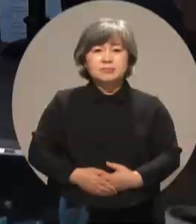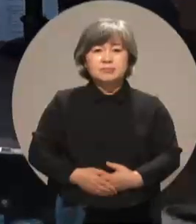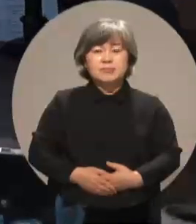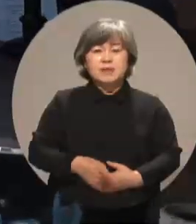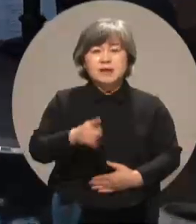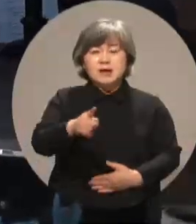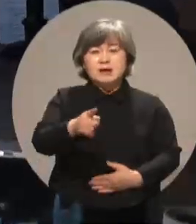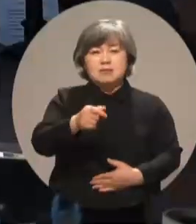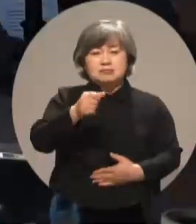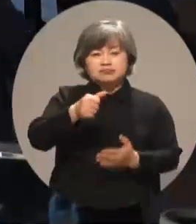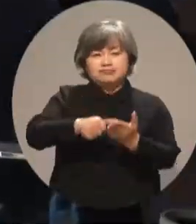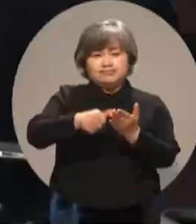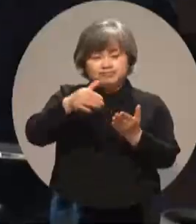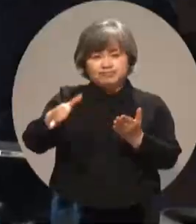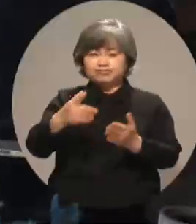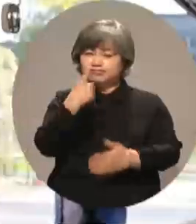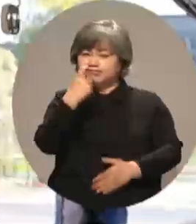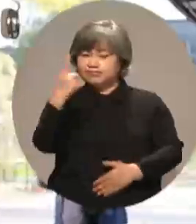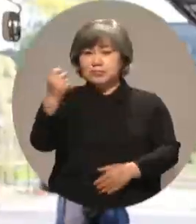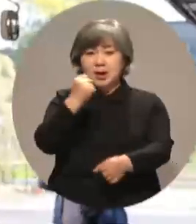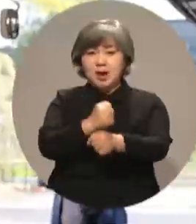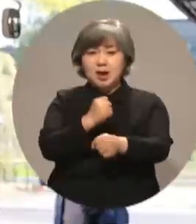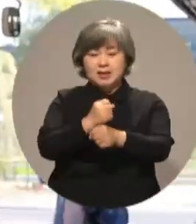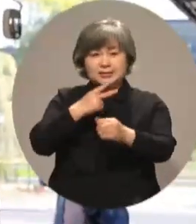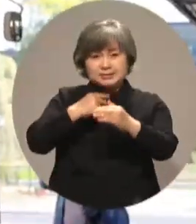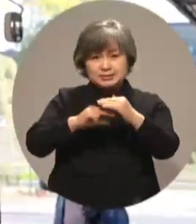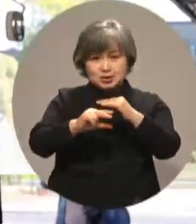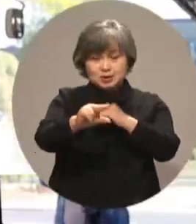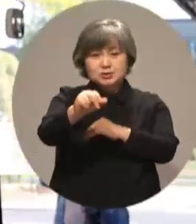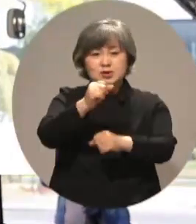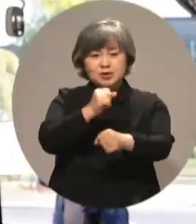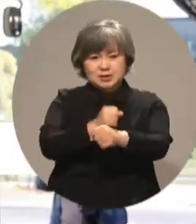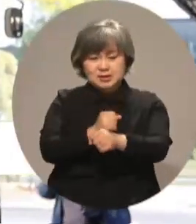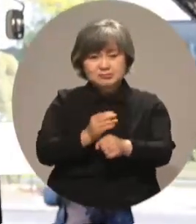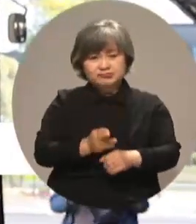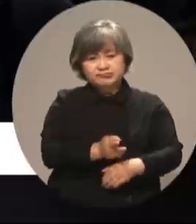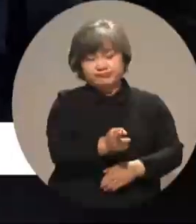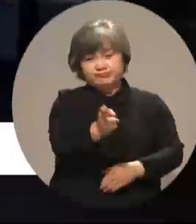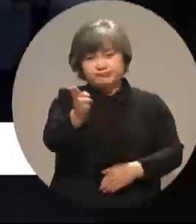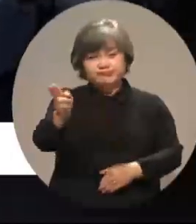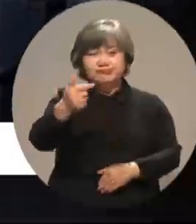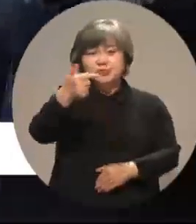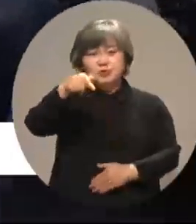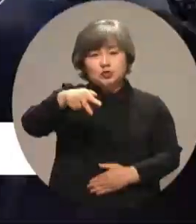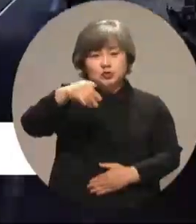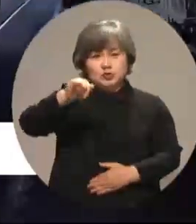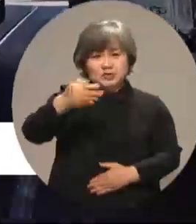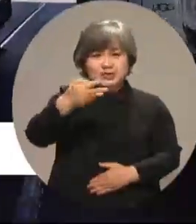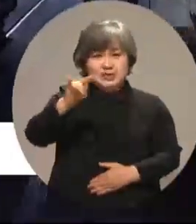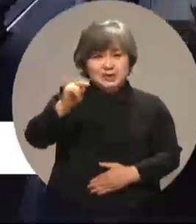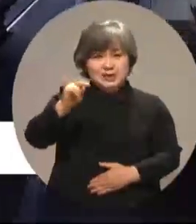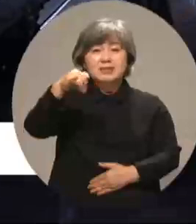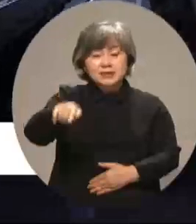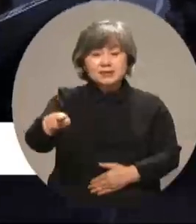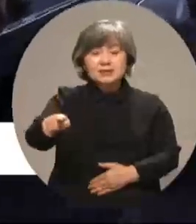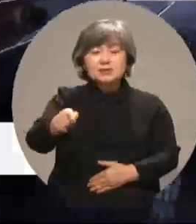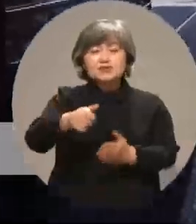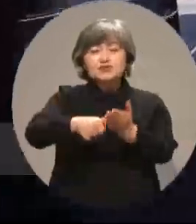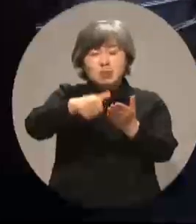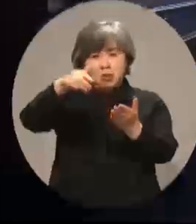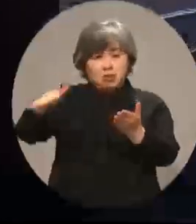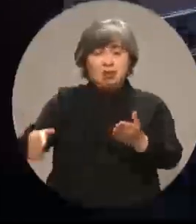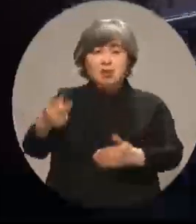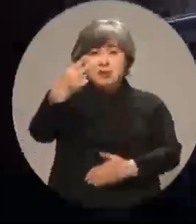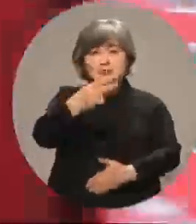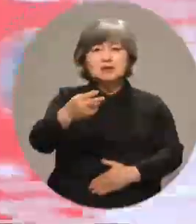고풍스러운 카페 거리를 보면 전처리 미끄러지듯 달립니다 뉴질랜드 크라이스트처치의 명물로 지난